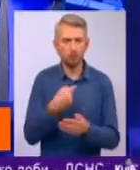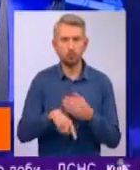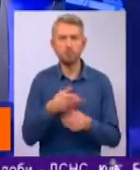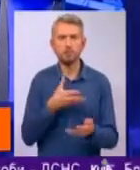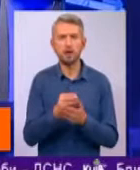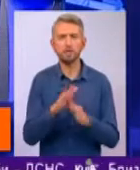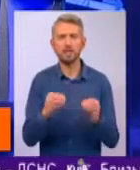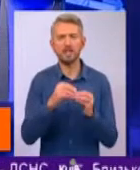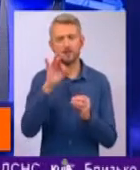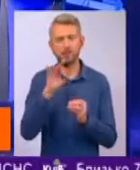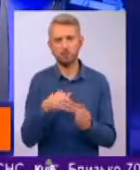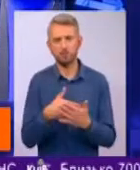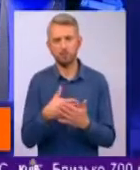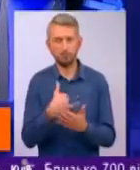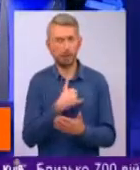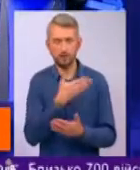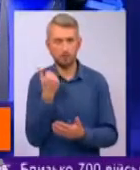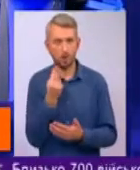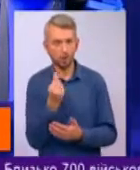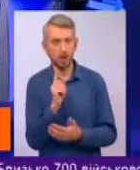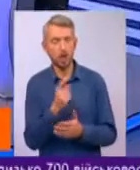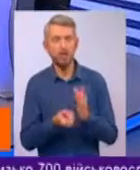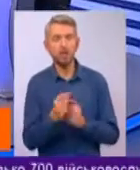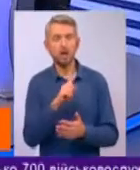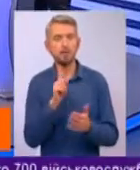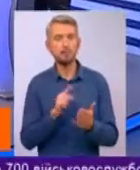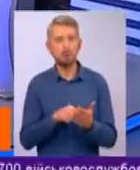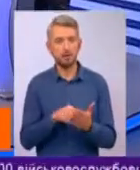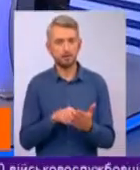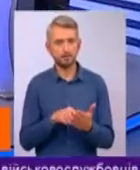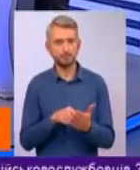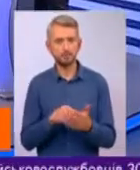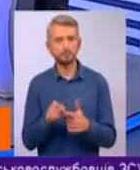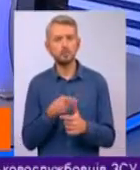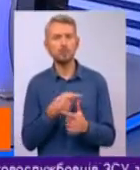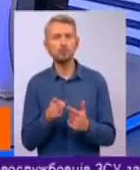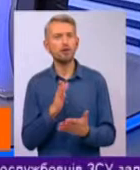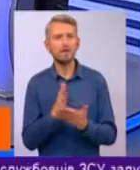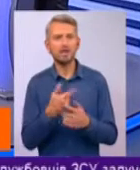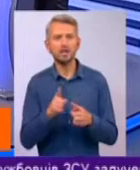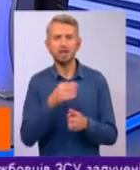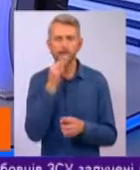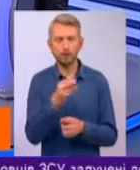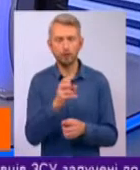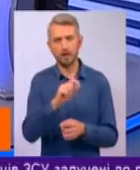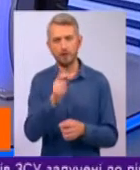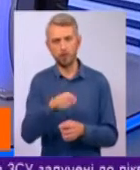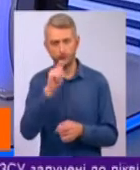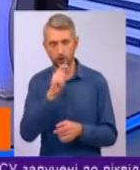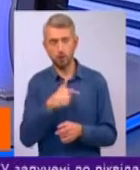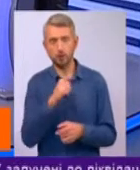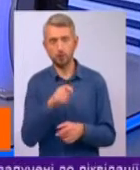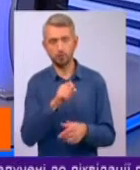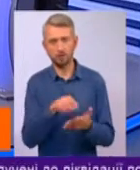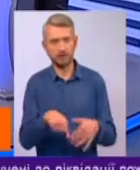тільки 10% приблизно, у нас немає грошей. Але виникає питання, чи є це відповіддю на війну в Україні? Я поставлю просто питання